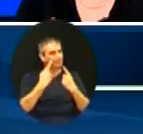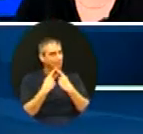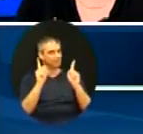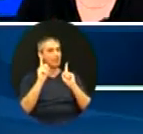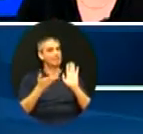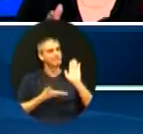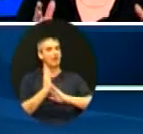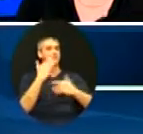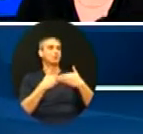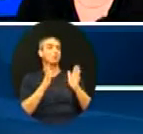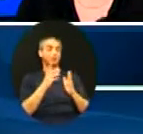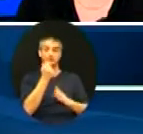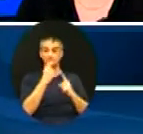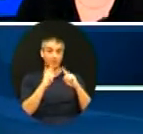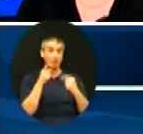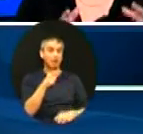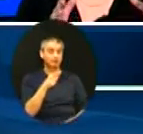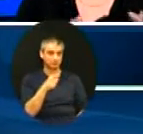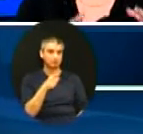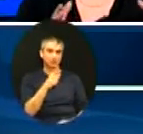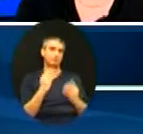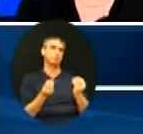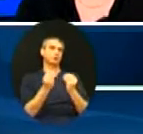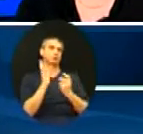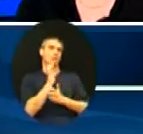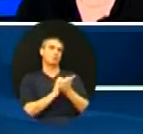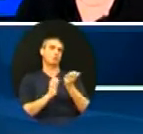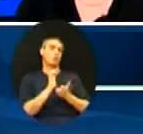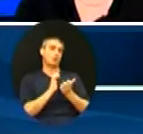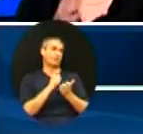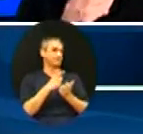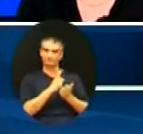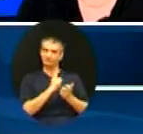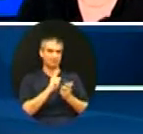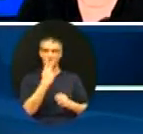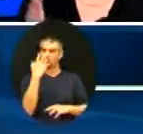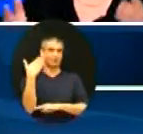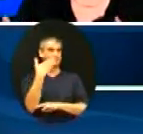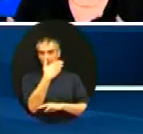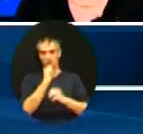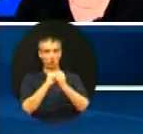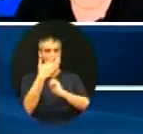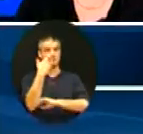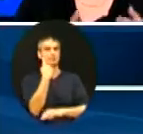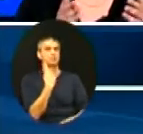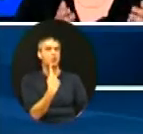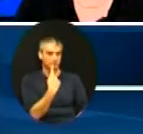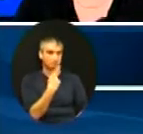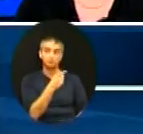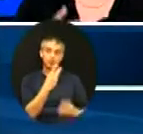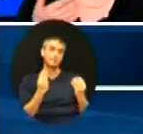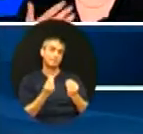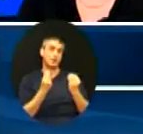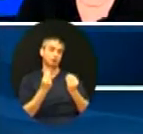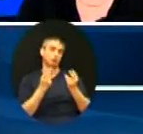אחרת ולצאת מהקופסה. הקצת אחרת הזה זה משהו שהוא מורכב, זה לא שתי מדינות או מדינה אחת, וזה